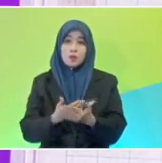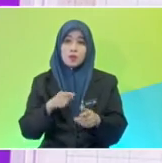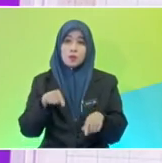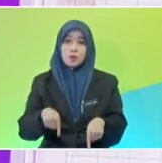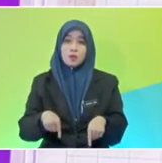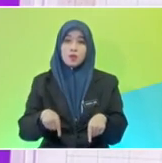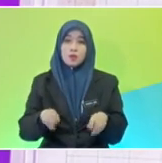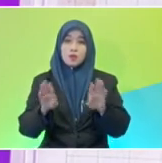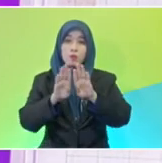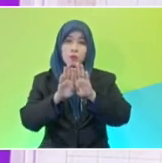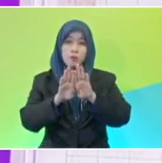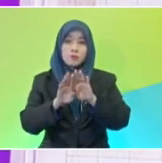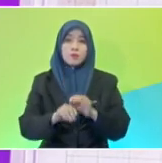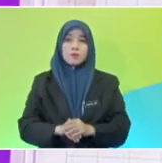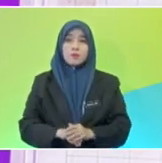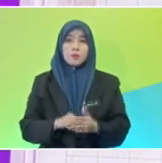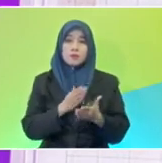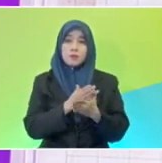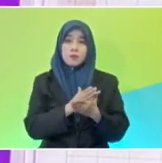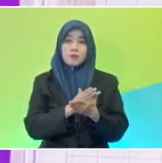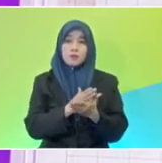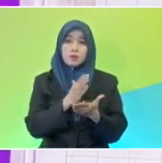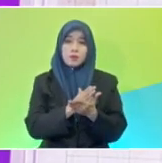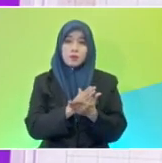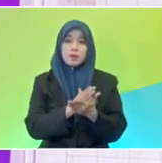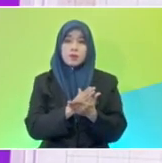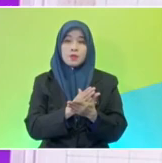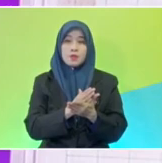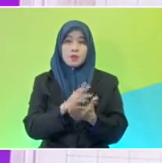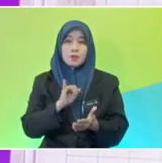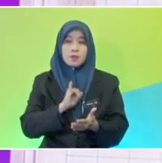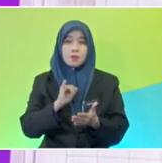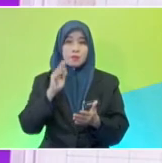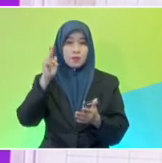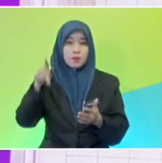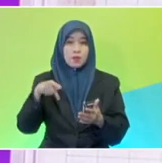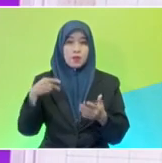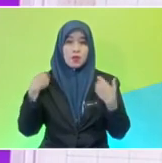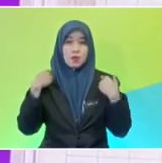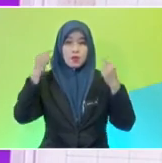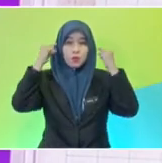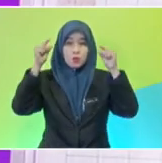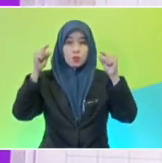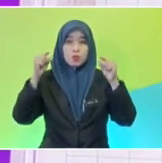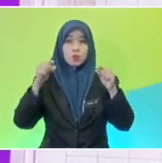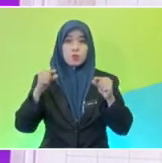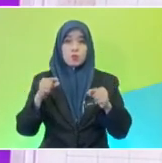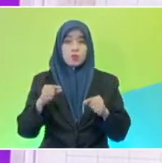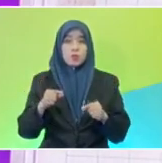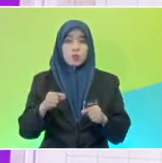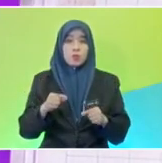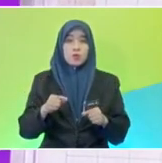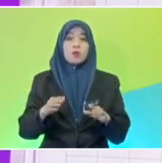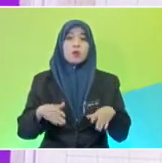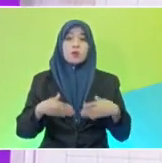tutup. Cikgu kan, kita punya program kali ini. Tapi saya pasti mungkin ada guru kat luar sana nak tahu juga, cikgu, macam mana saya nak dapatkan